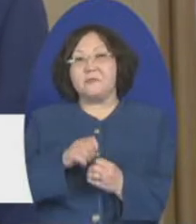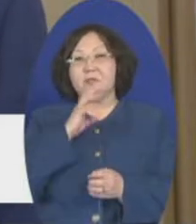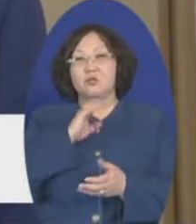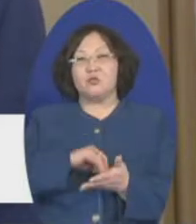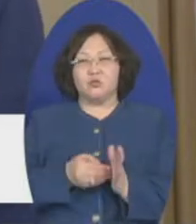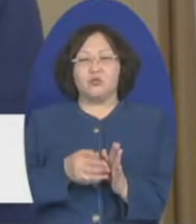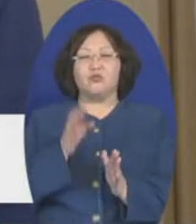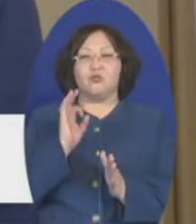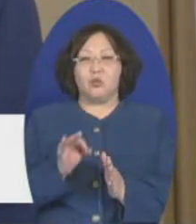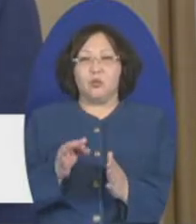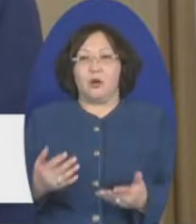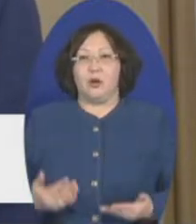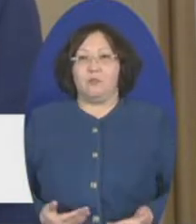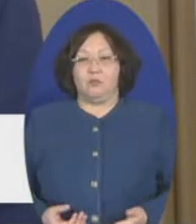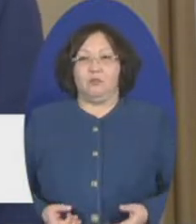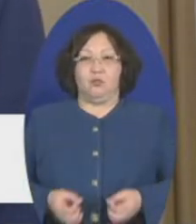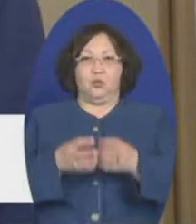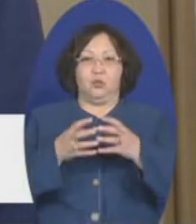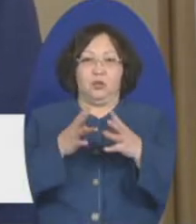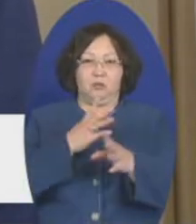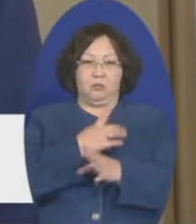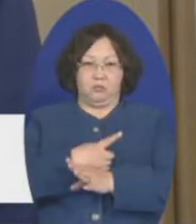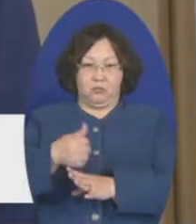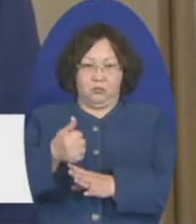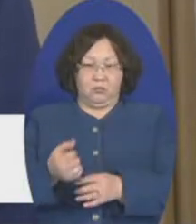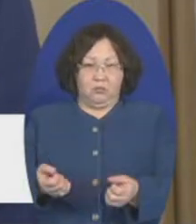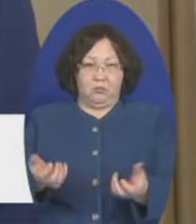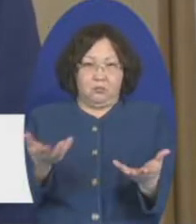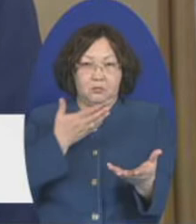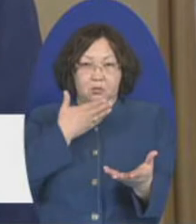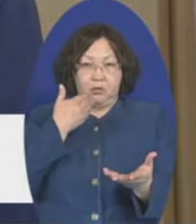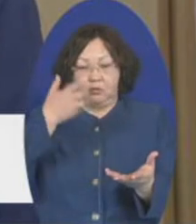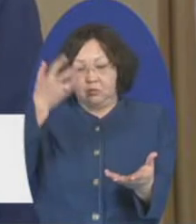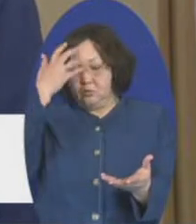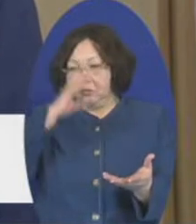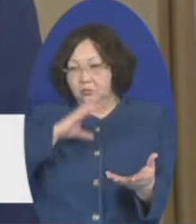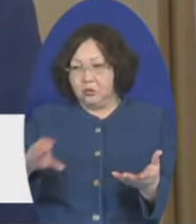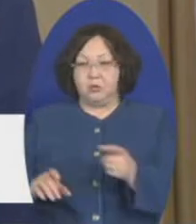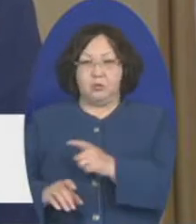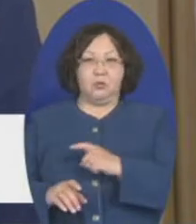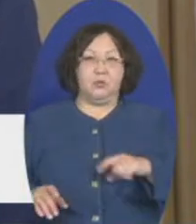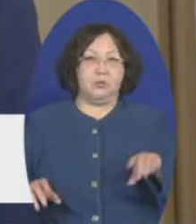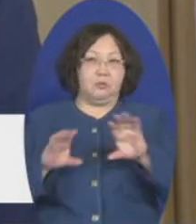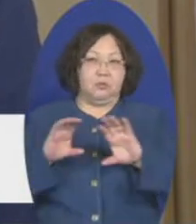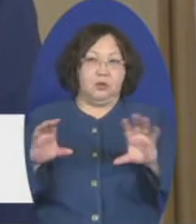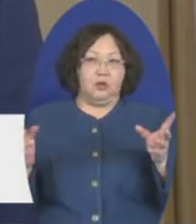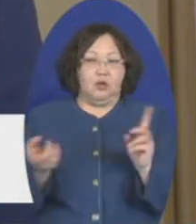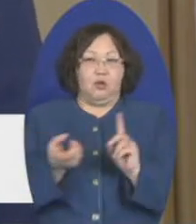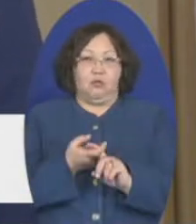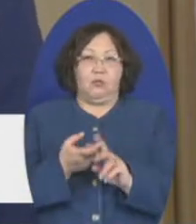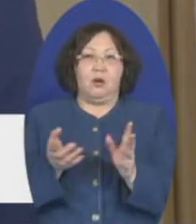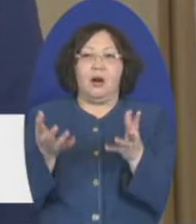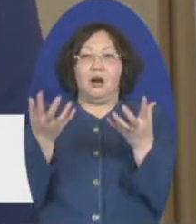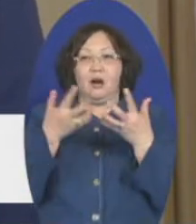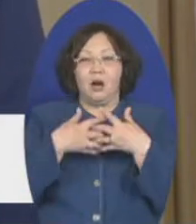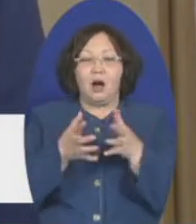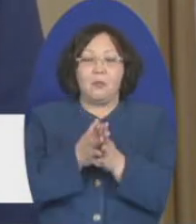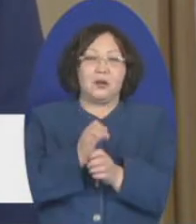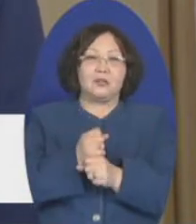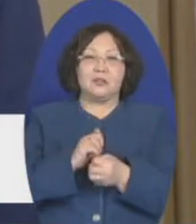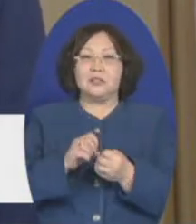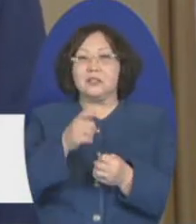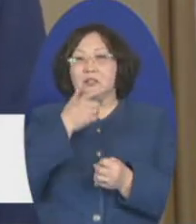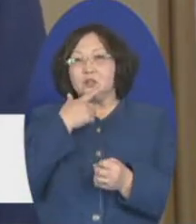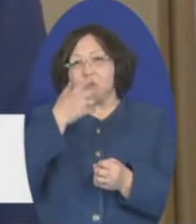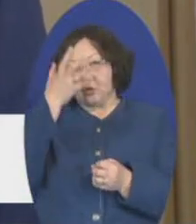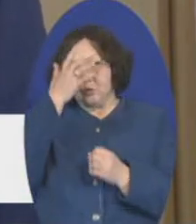ч гэсэн амдирал дээр биелэл олдгүй нь юу вэ гэхээр төр хувийн хвшилтэйгээ хамтарч ажиллаж чаддгүй, төр мэрэгжлийн худалдаа авалт хийж чаддгүй, дээрээс